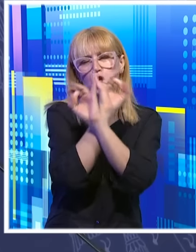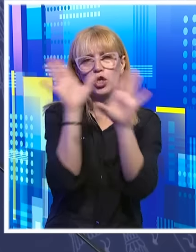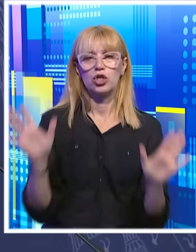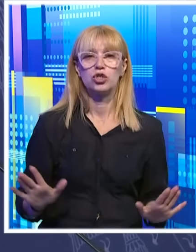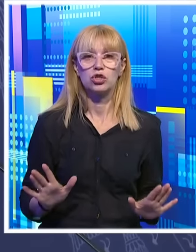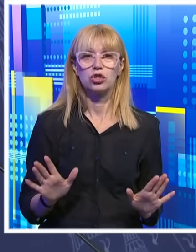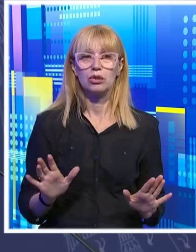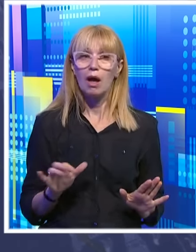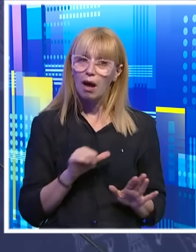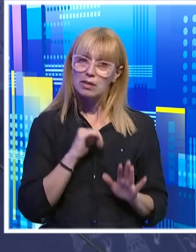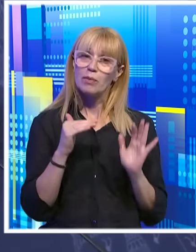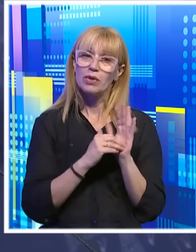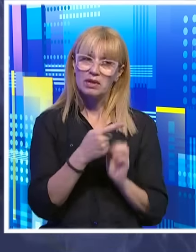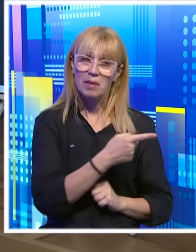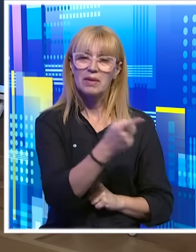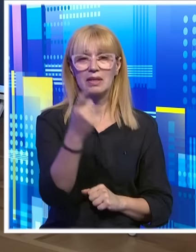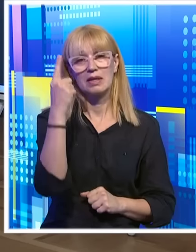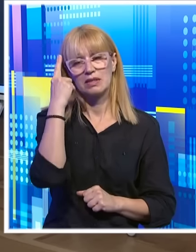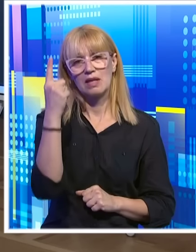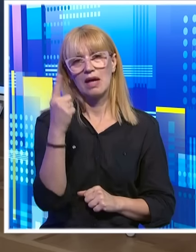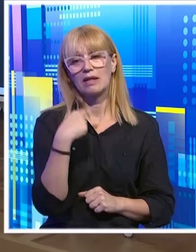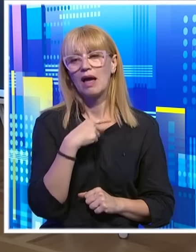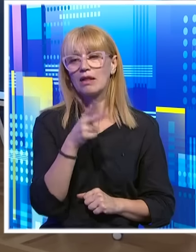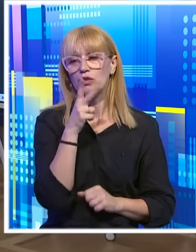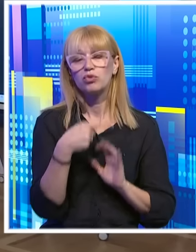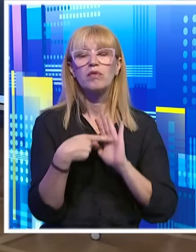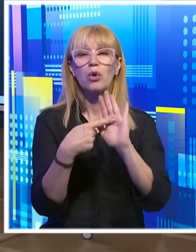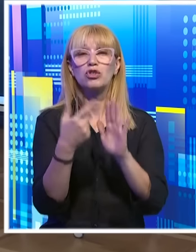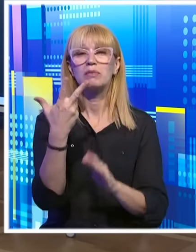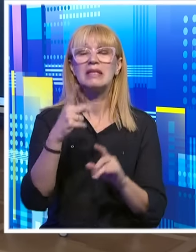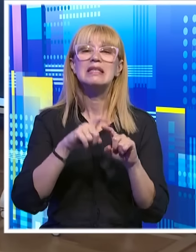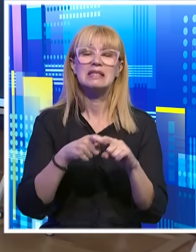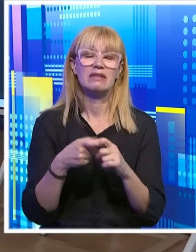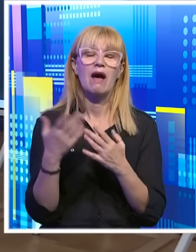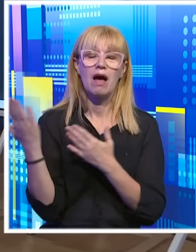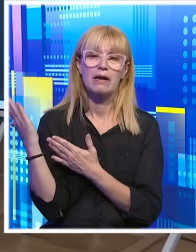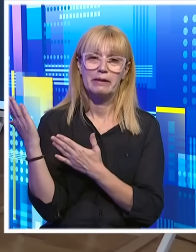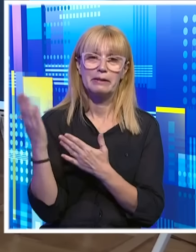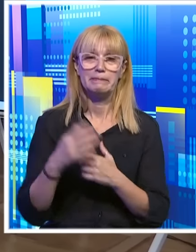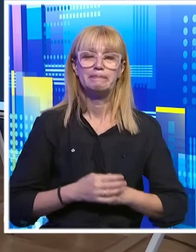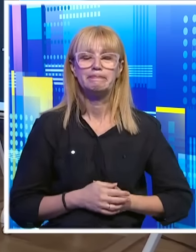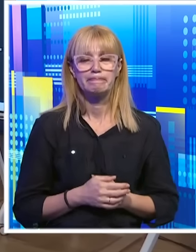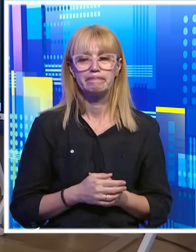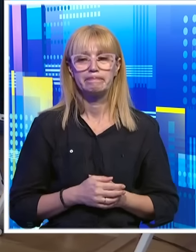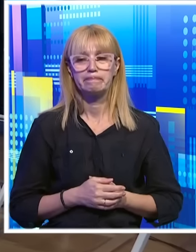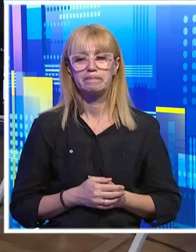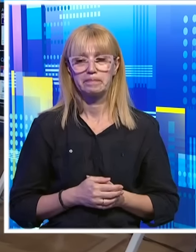Samo to ljudi treba da znaju. Ja želim da vam ukažem na 3 stvari kada smo kod toga. To ima